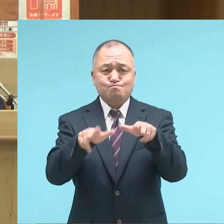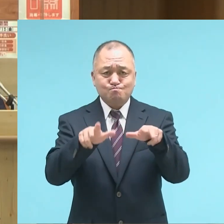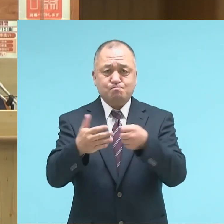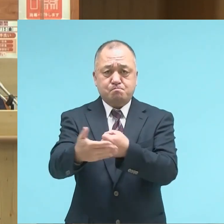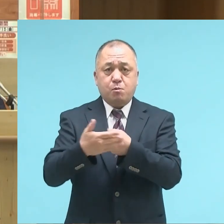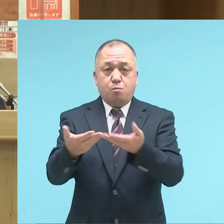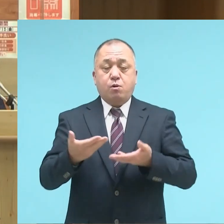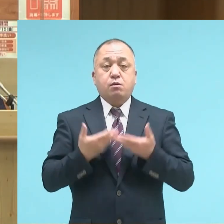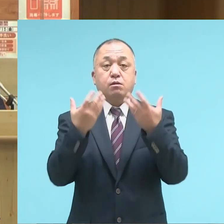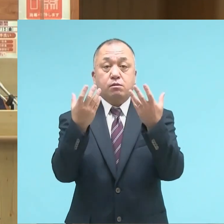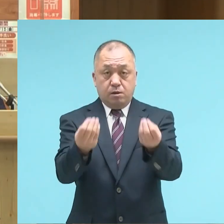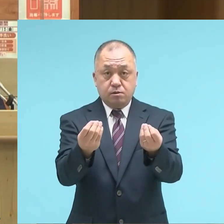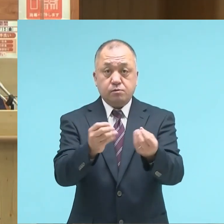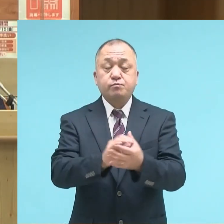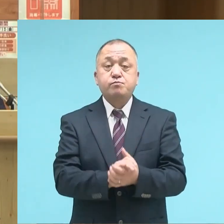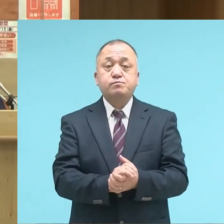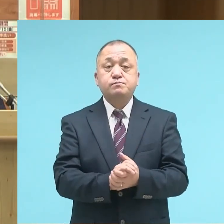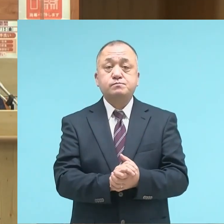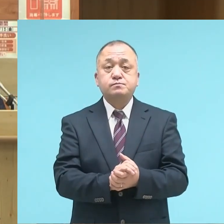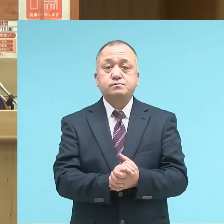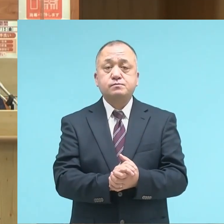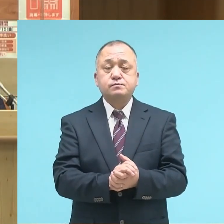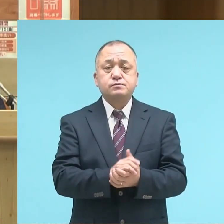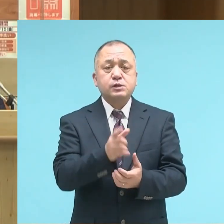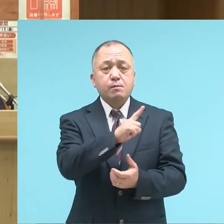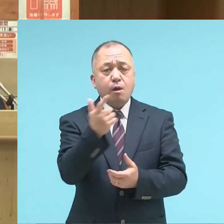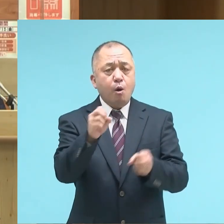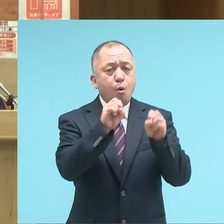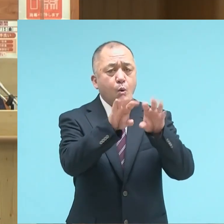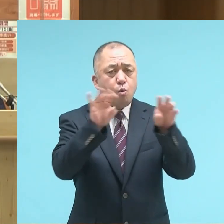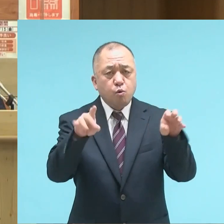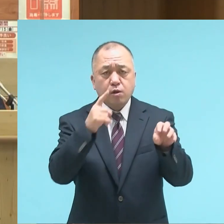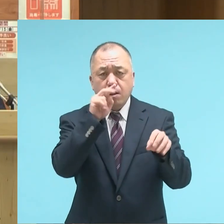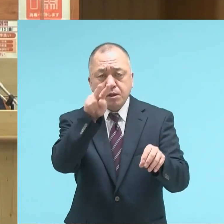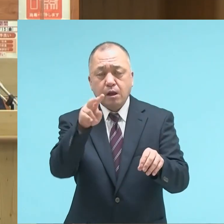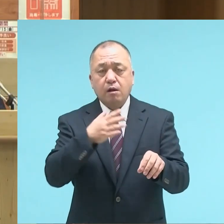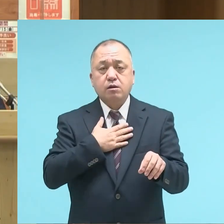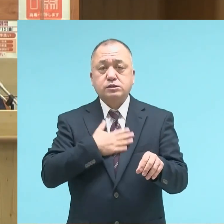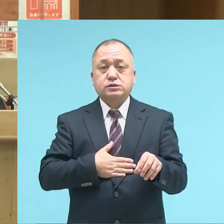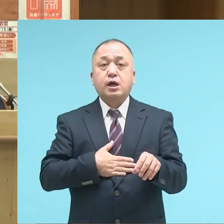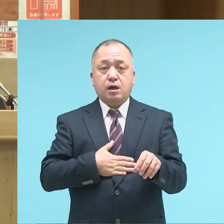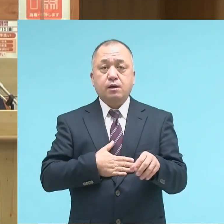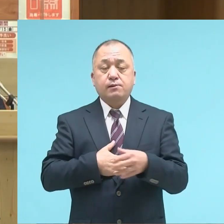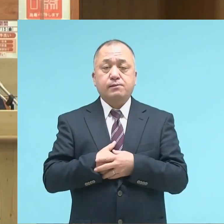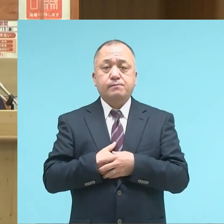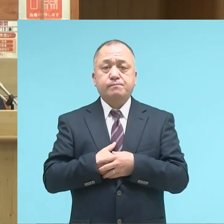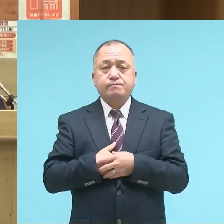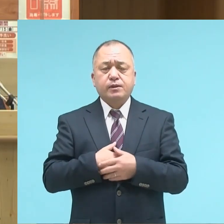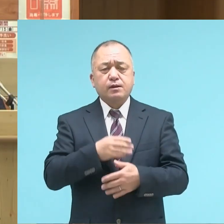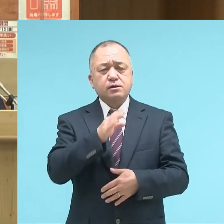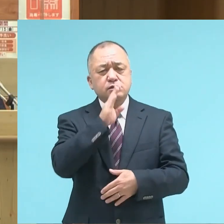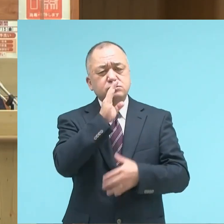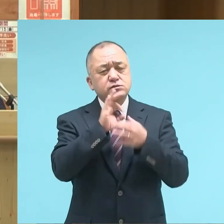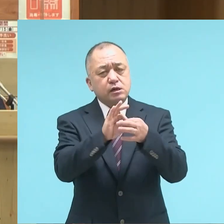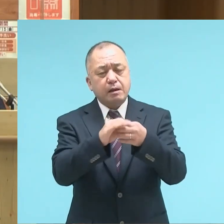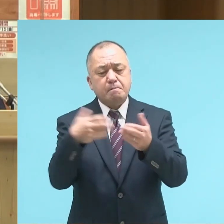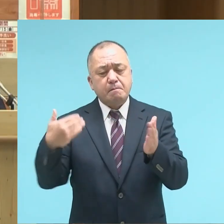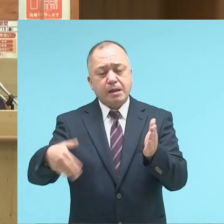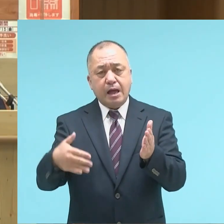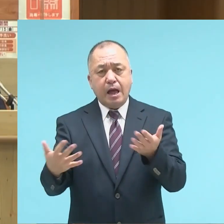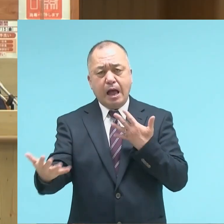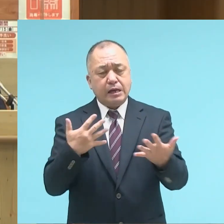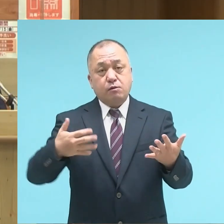ました。さまざま報道で私自身も知るのみでありまして、事実関係がはっきりしないという